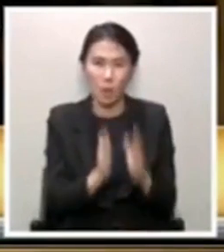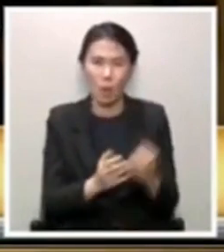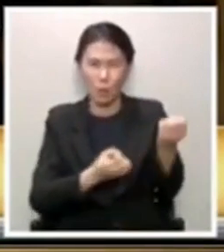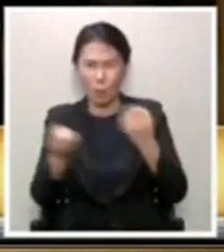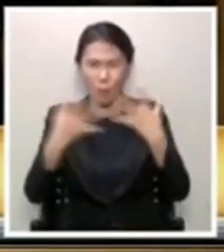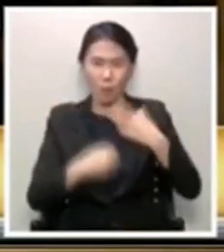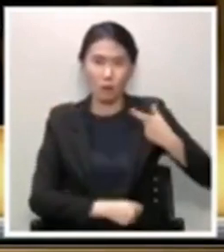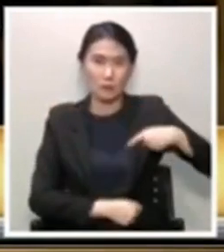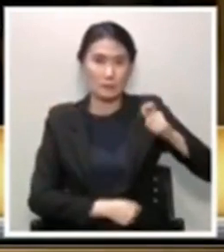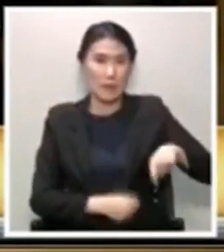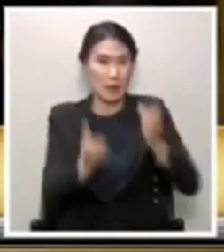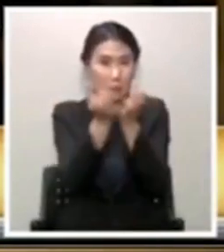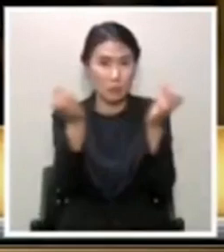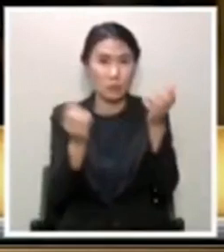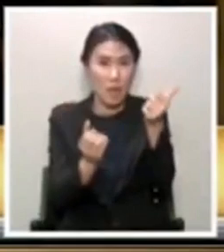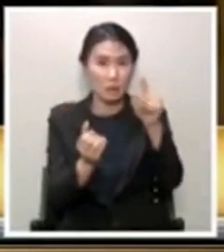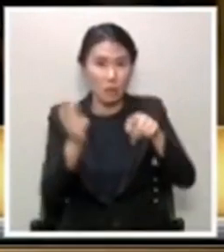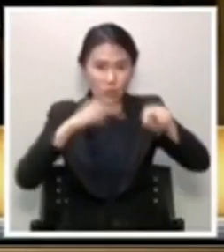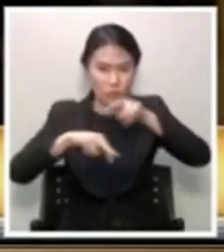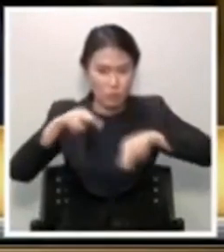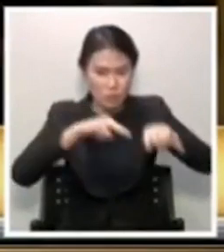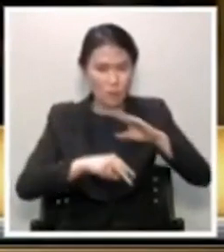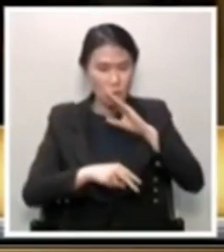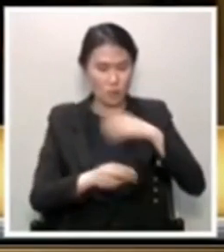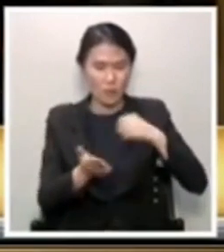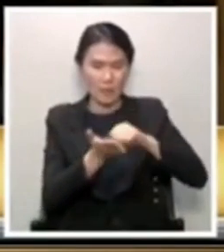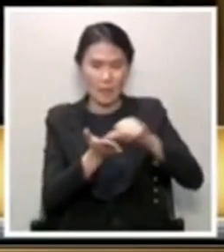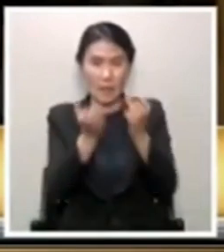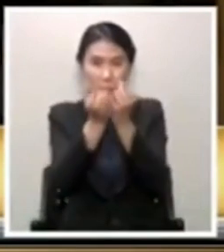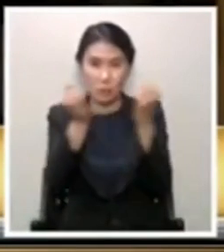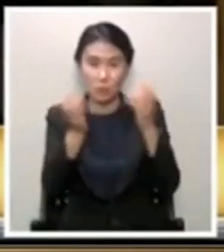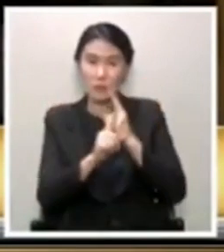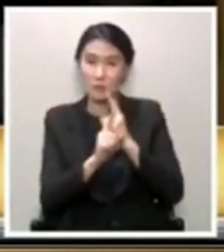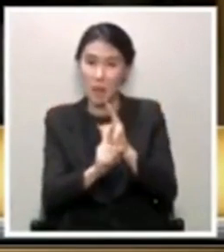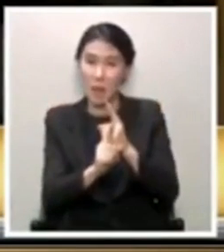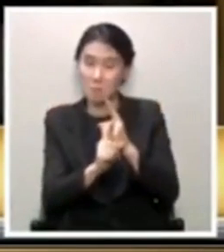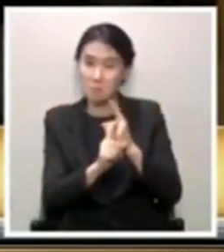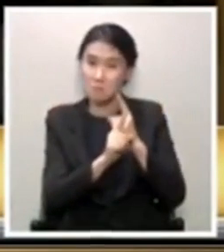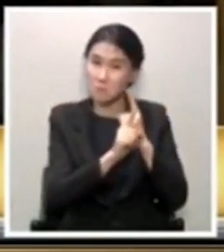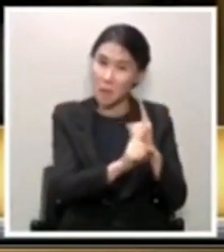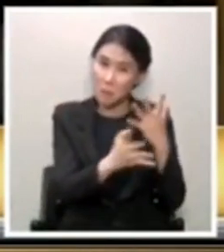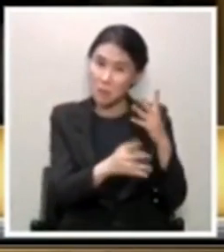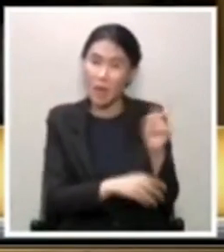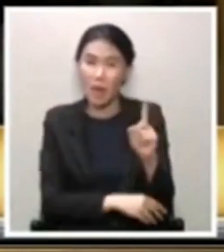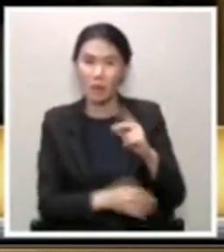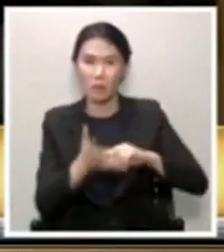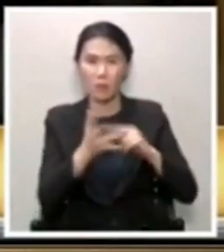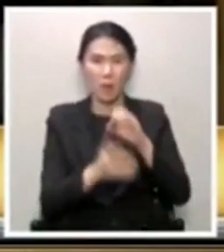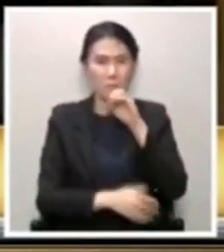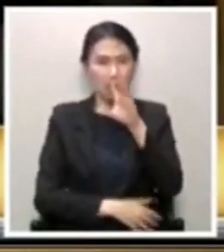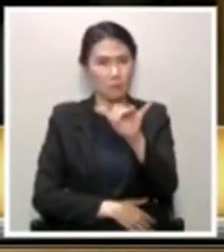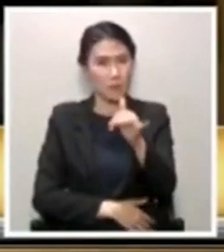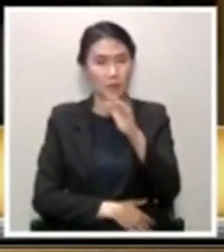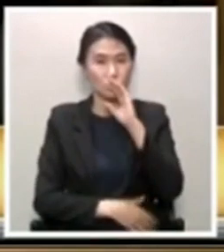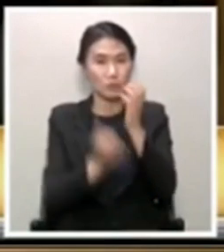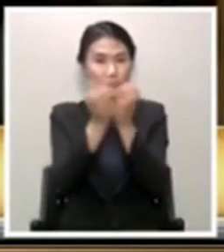ไปที่ศาลรัฐธรรมนูญได้อีกครับเพื่อตรวจสอบว่าการแก้รัฐธรรมนูญนั้นเป็นไปตามที่รัฐธรรมนูญกำหนดหรือไม่อย่างไรอาจจะกล่าวได้ครับท่านประธานว่ารัฐธร